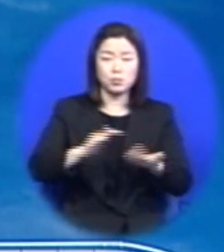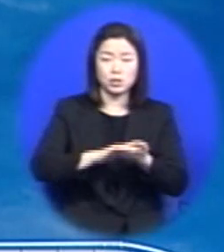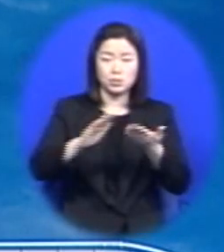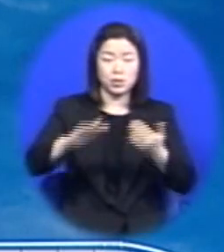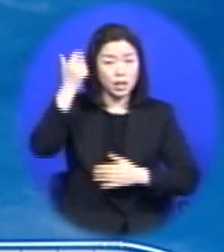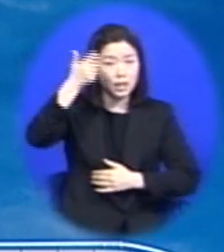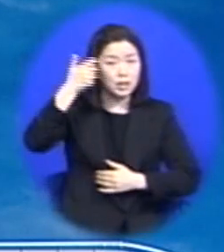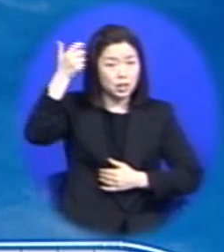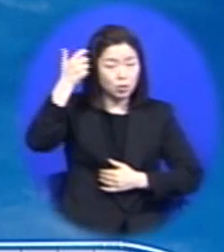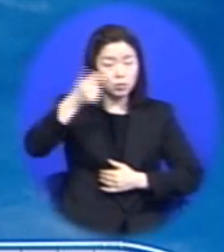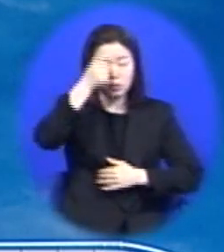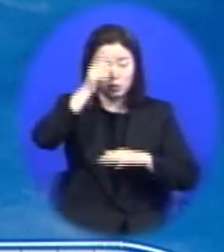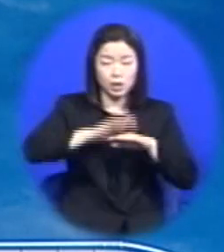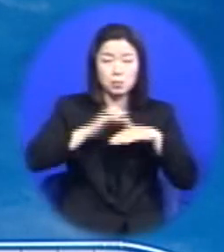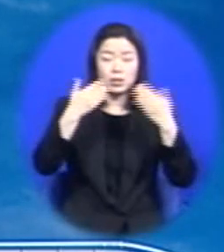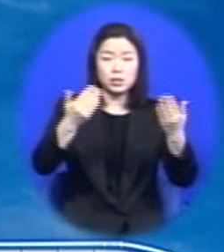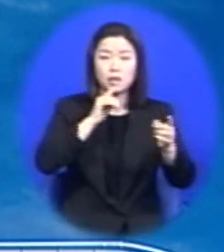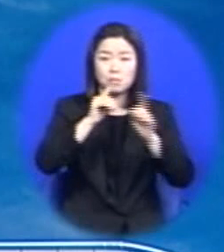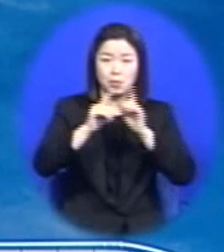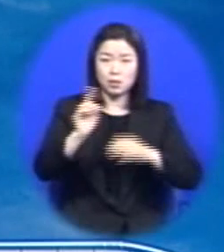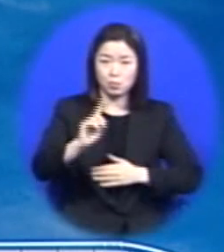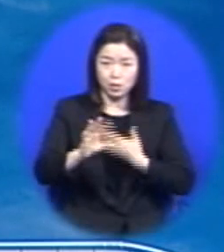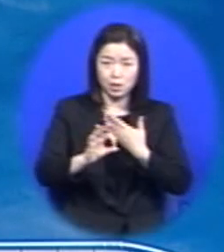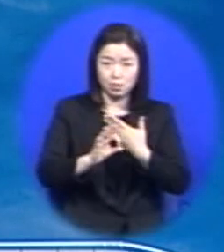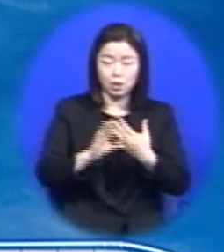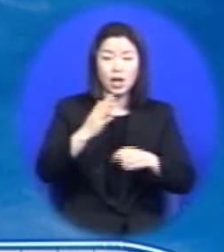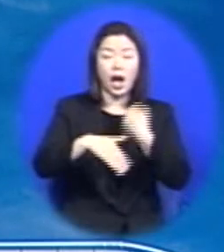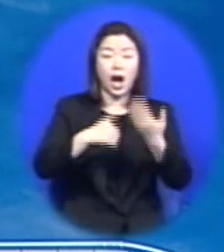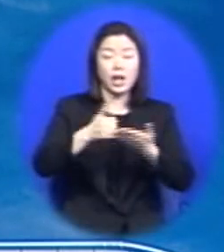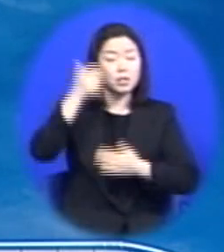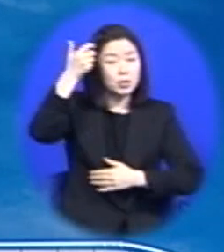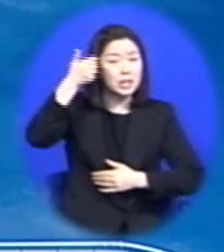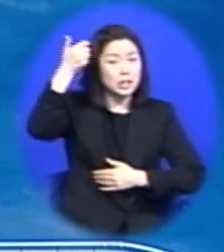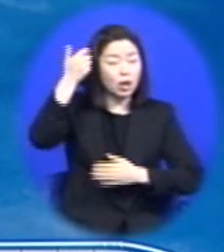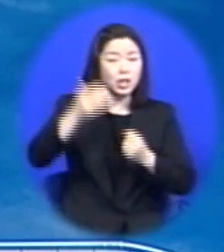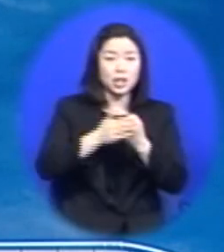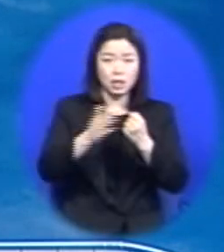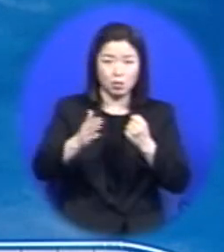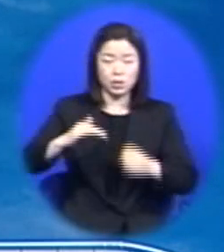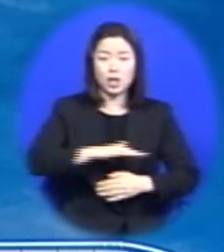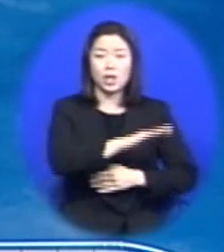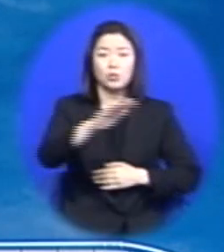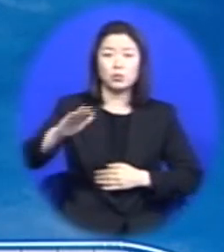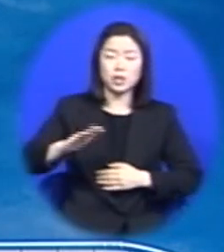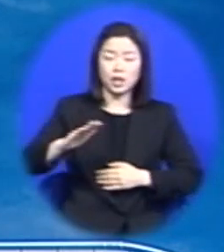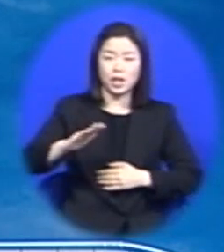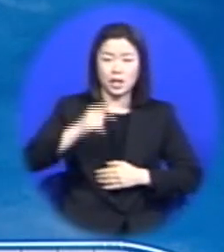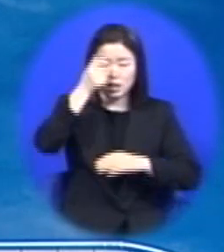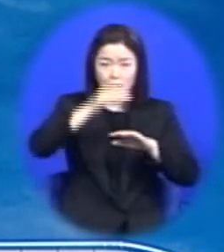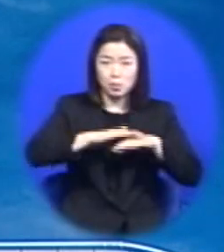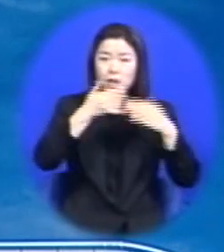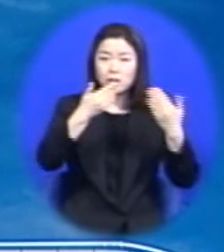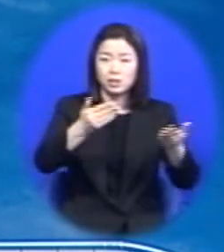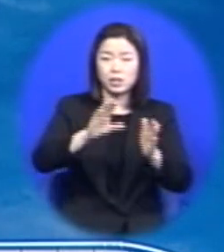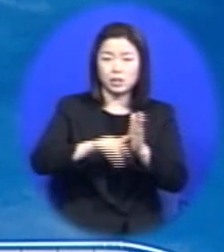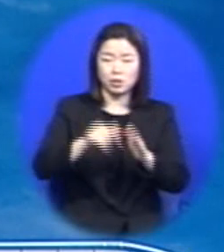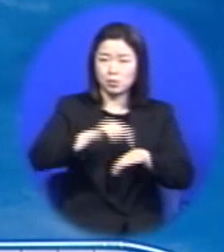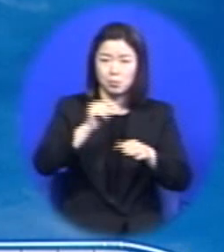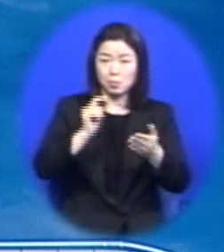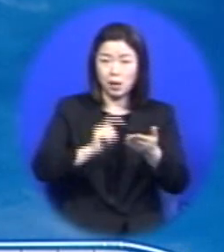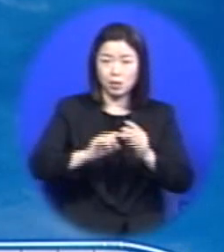영으로 예배하라고 하는 말은 하나님이 영이시기 때문에 우리가 예배할 때는 마음으로도 아니고